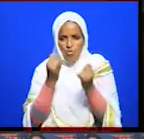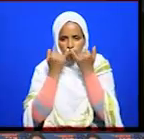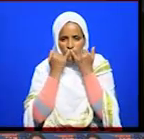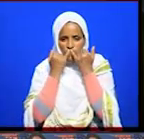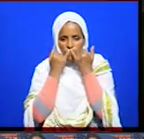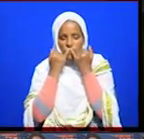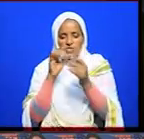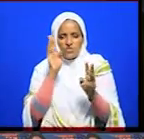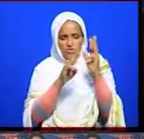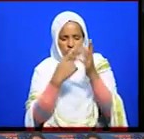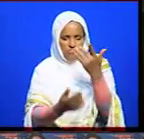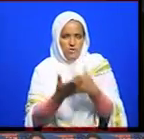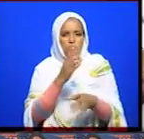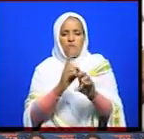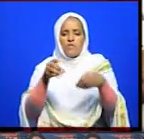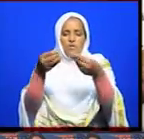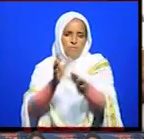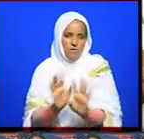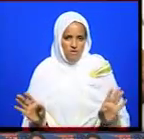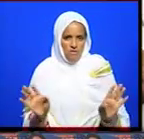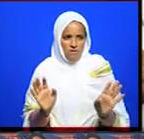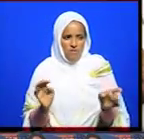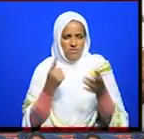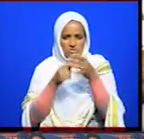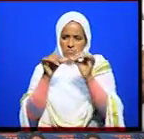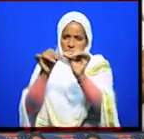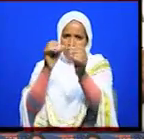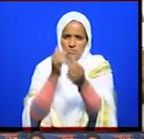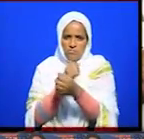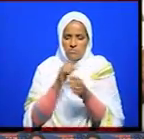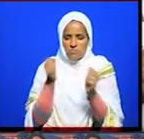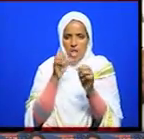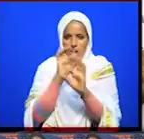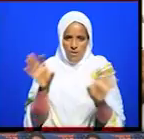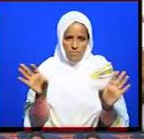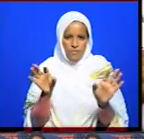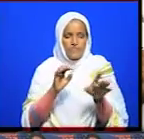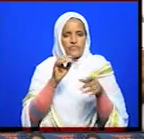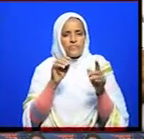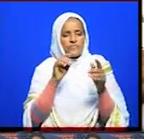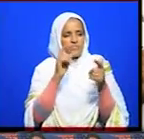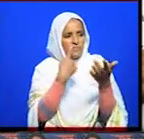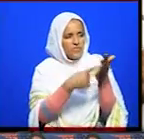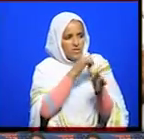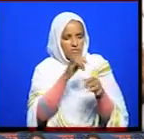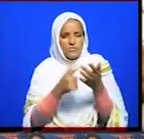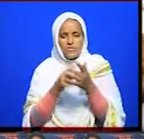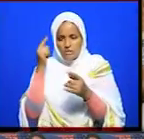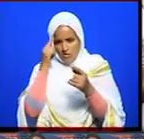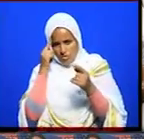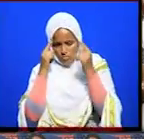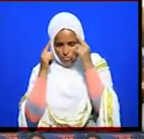ወዲያው የምንነጋገረው ችግራችንን ተነጋግረን ተወያይተን ነው የምንፈታው። በፍቅርና በሰላም ነው የምንኖረው። እንደው